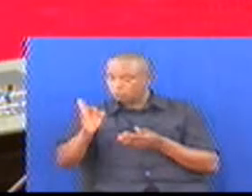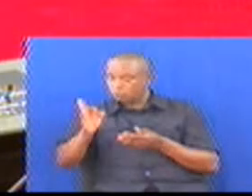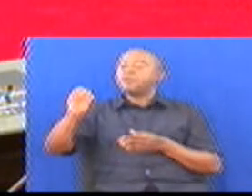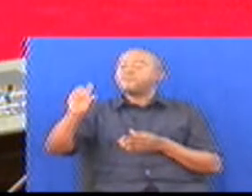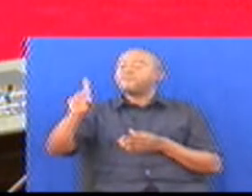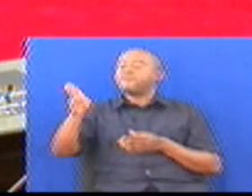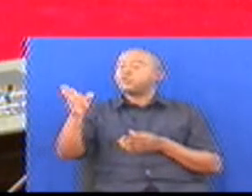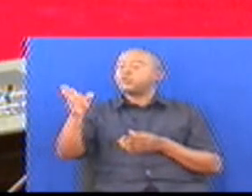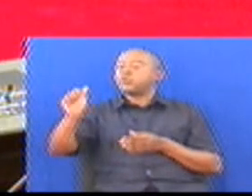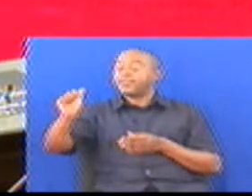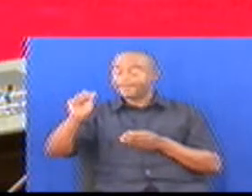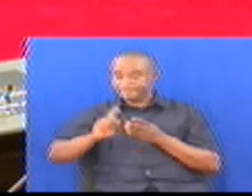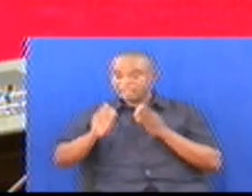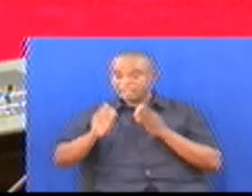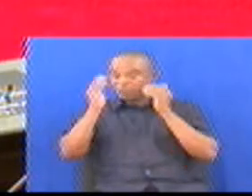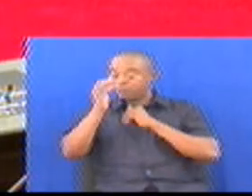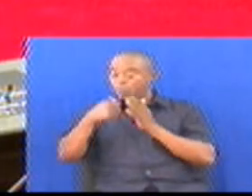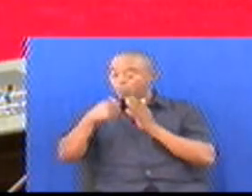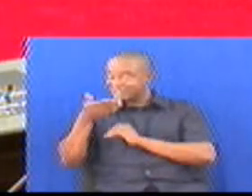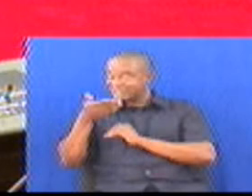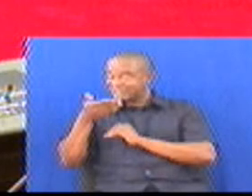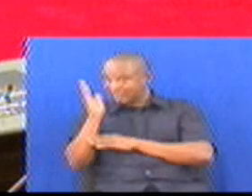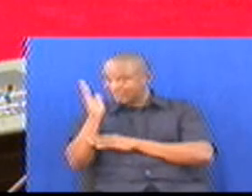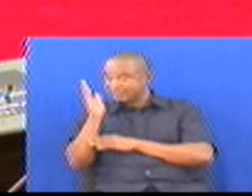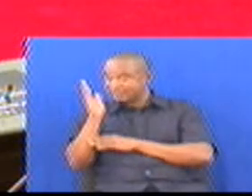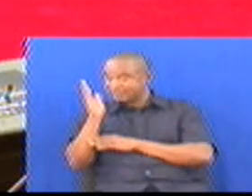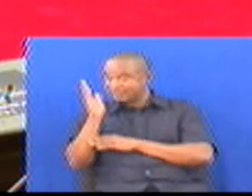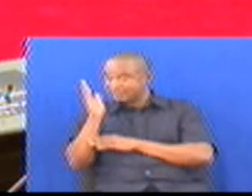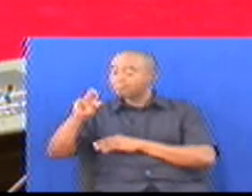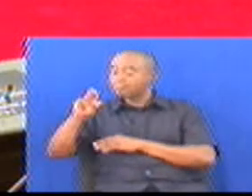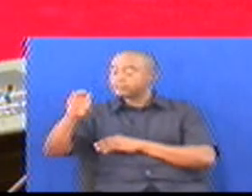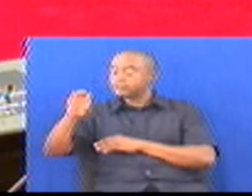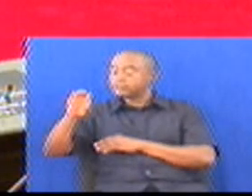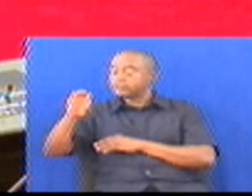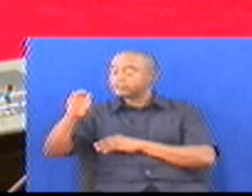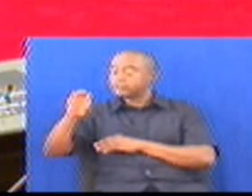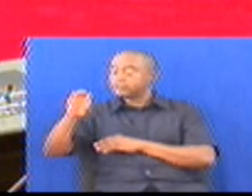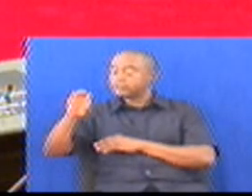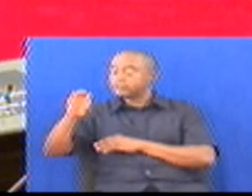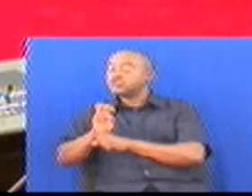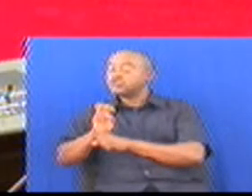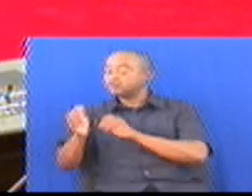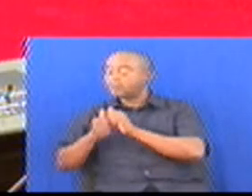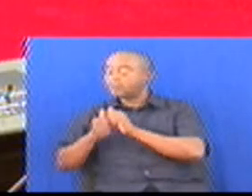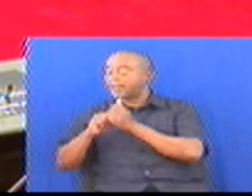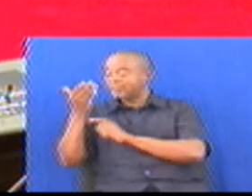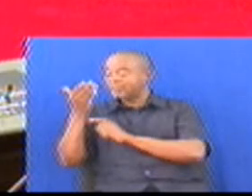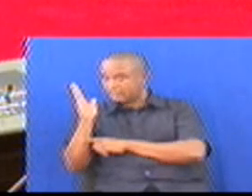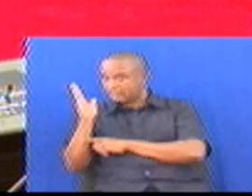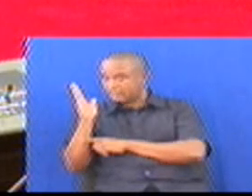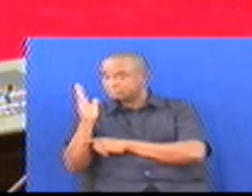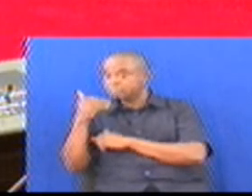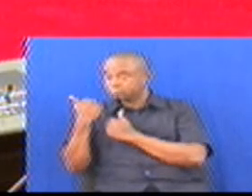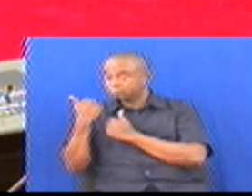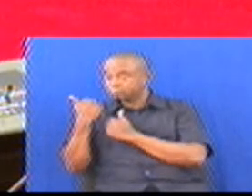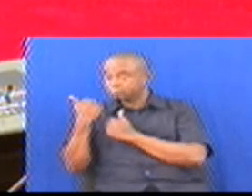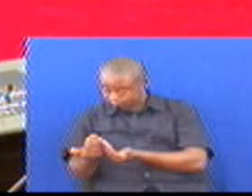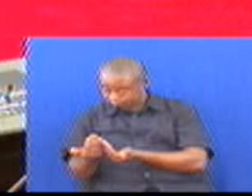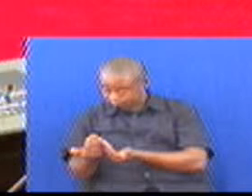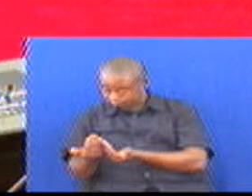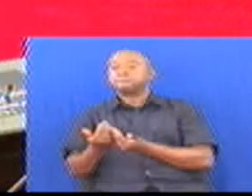System, mfumo wa ulipaji serikalini, MUSE, mfumo wa usimamizi wa mali za serikali, Government Assets